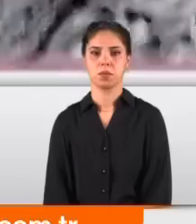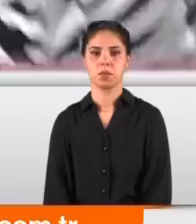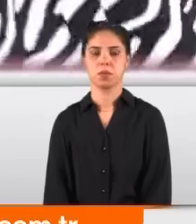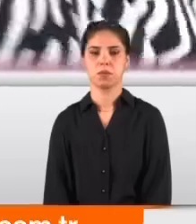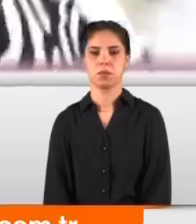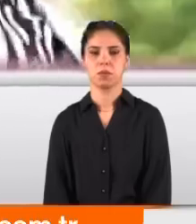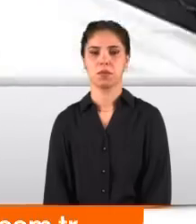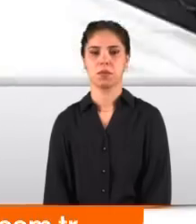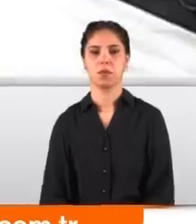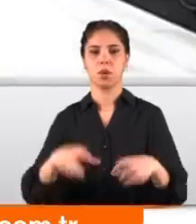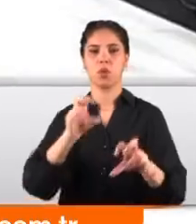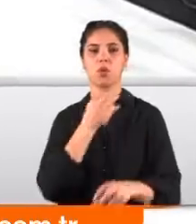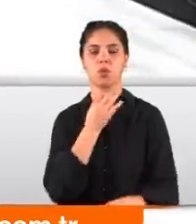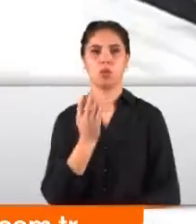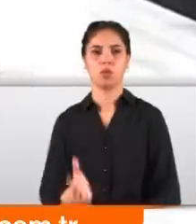oturun lütfen